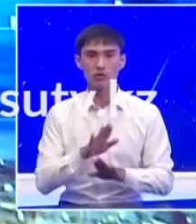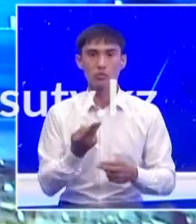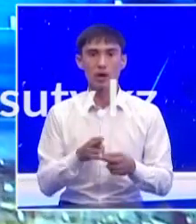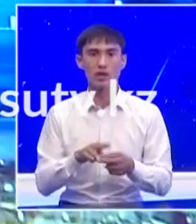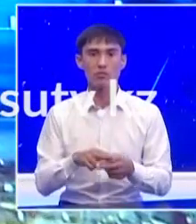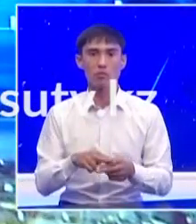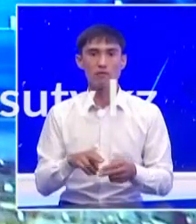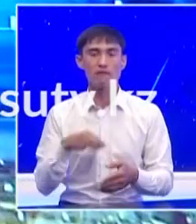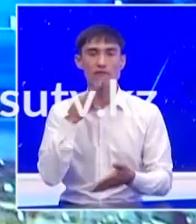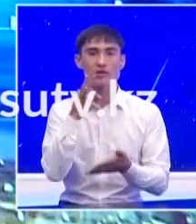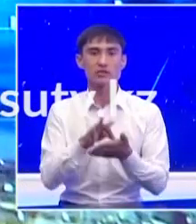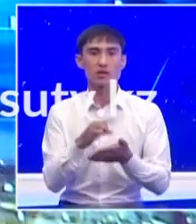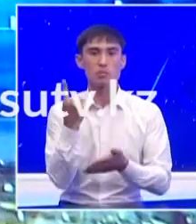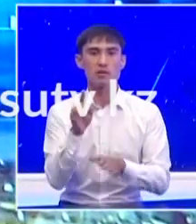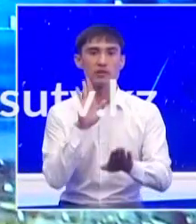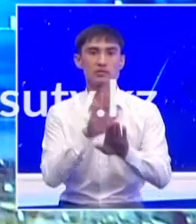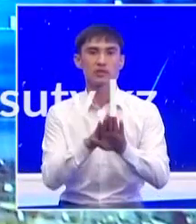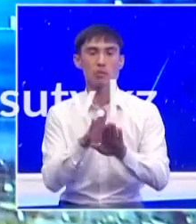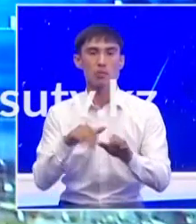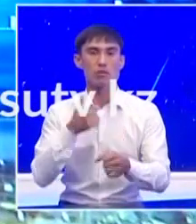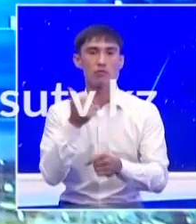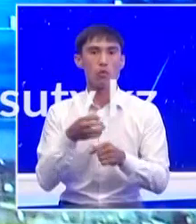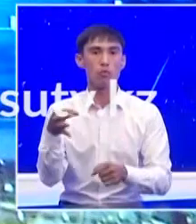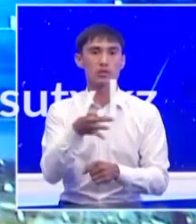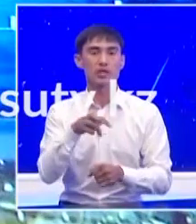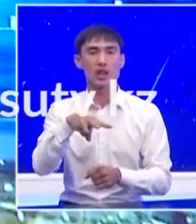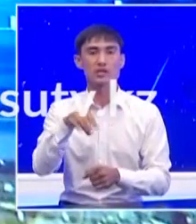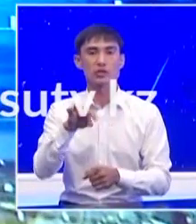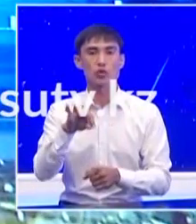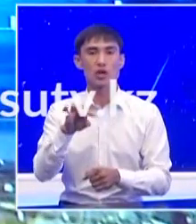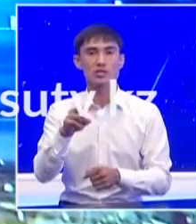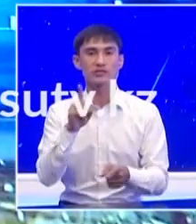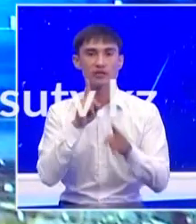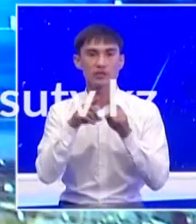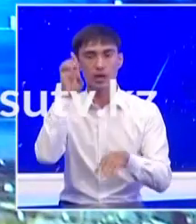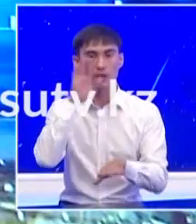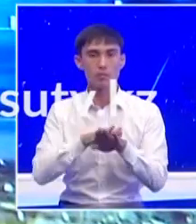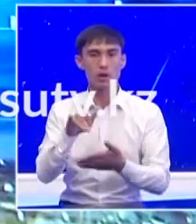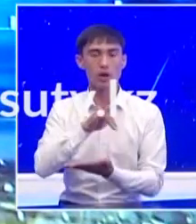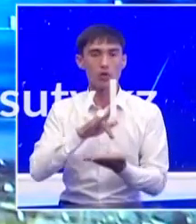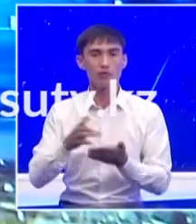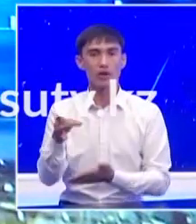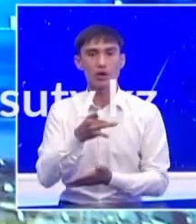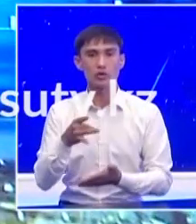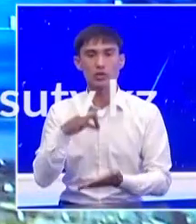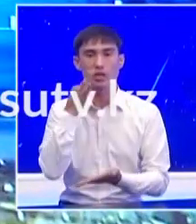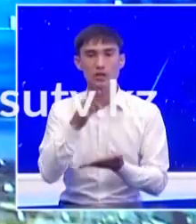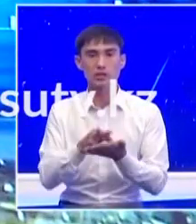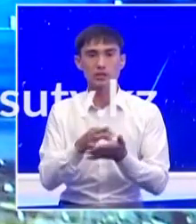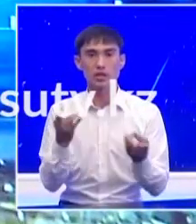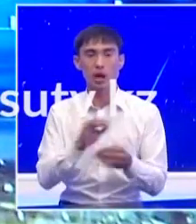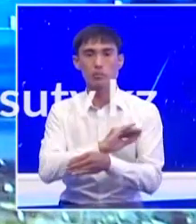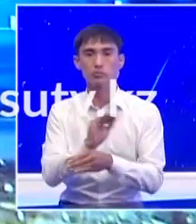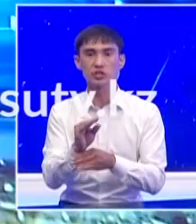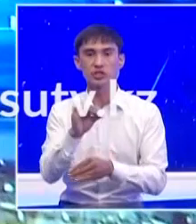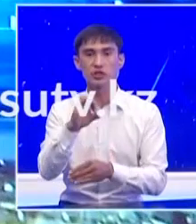поводу высказал первый заместитель главы области Элизат Турлашев на совещании с акимами городов и районов. Стоит сказать, на